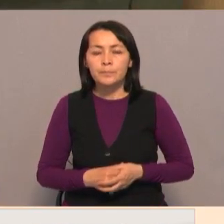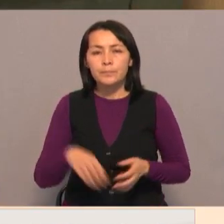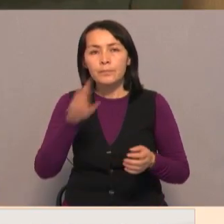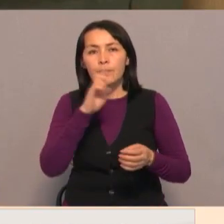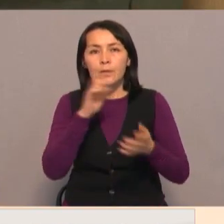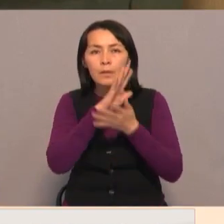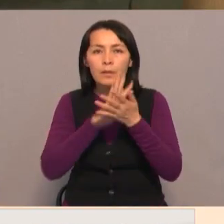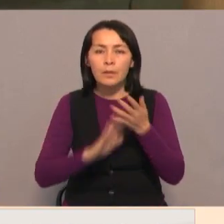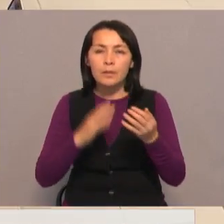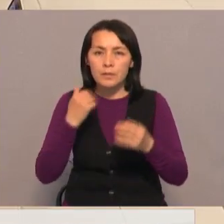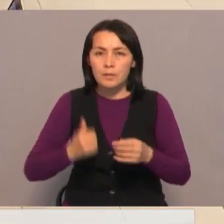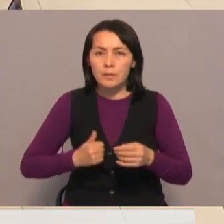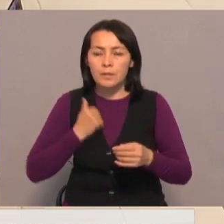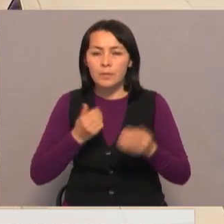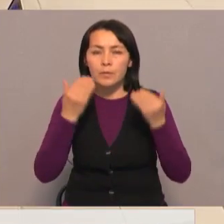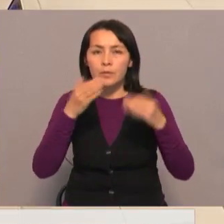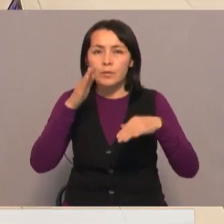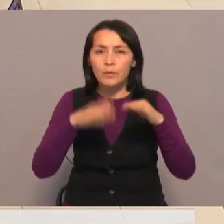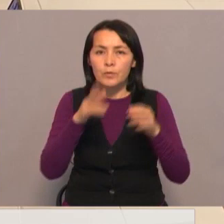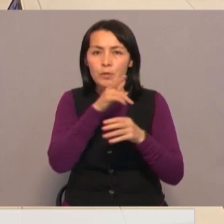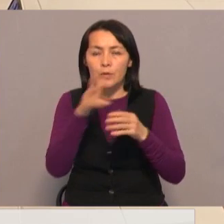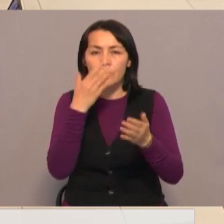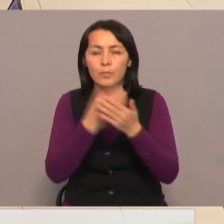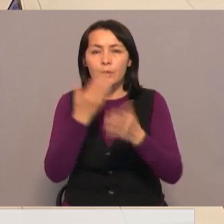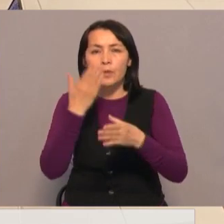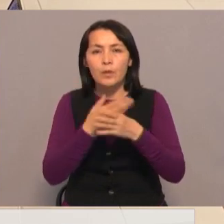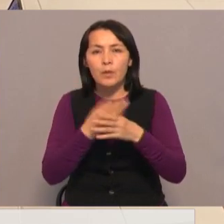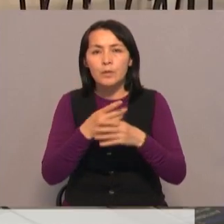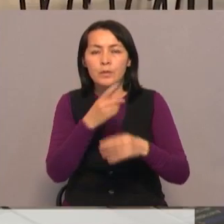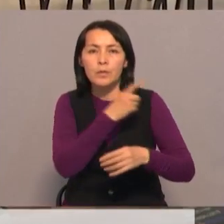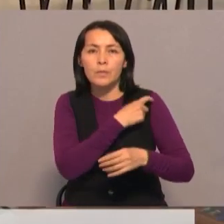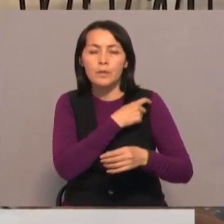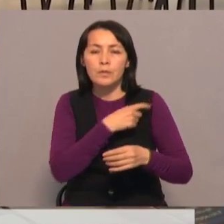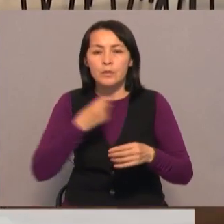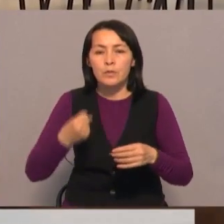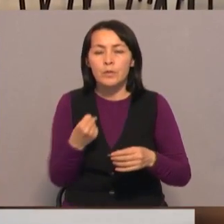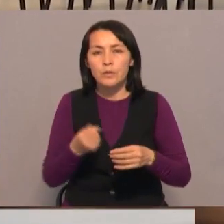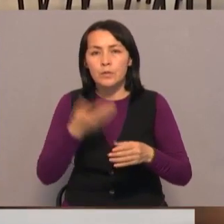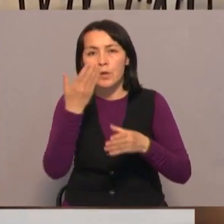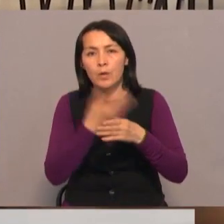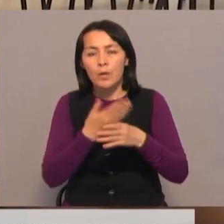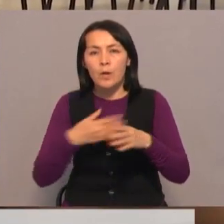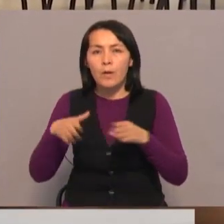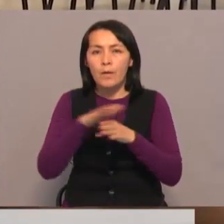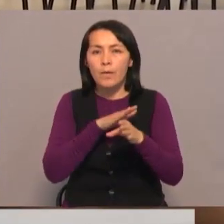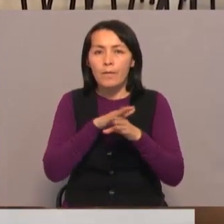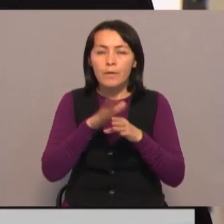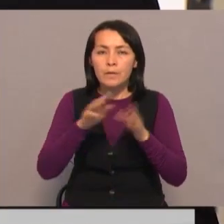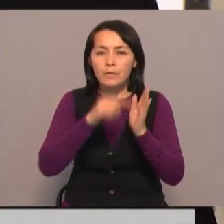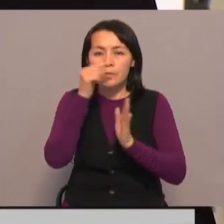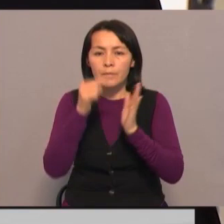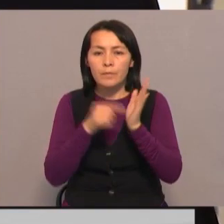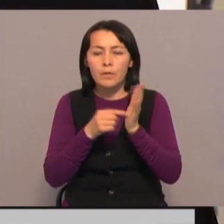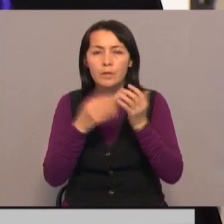Бекжан продолжает смело ломать стереотипы, предлагая помощь однокурсникам, охотно консультируя их по всем возникающим